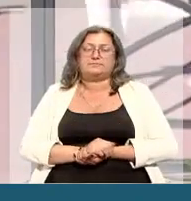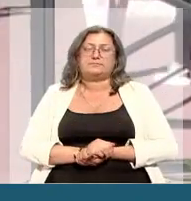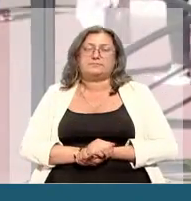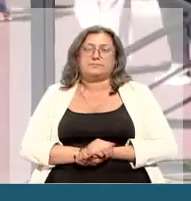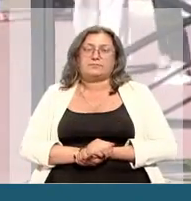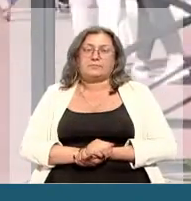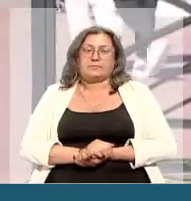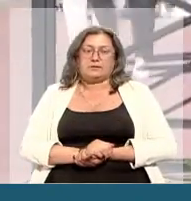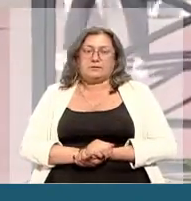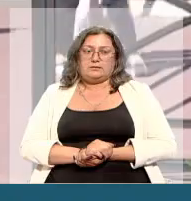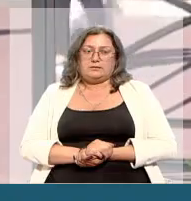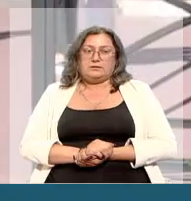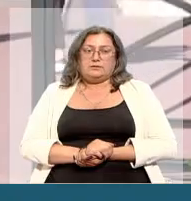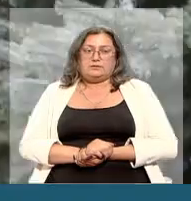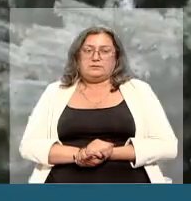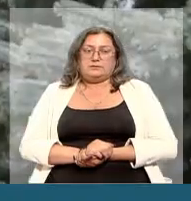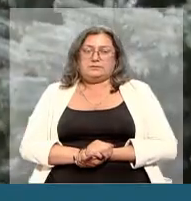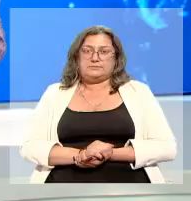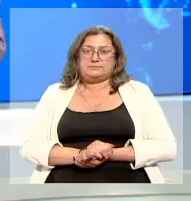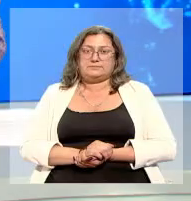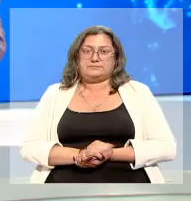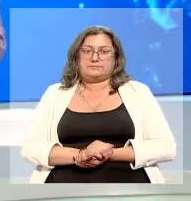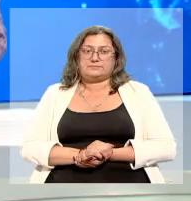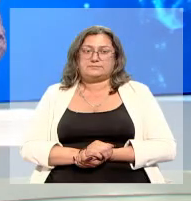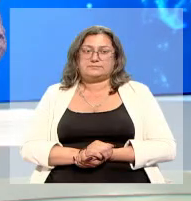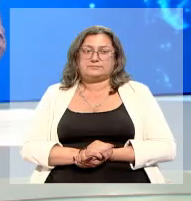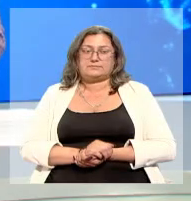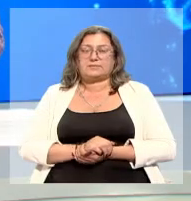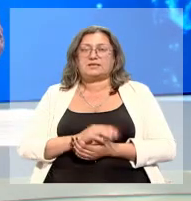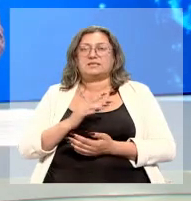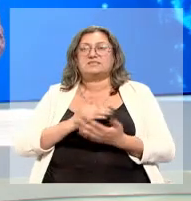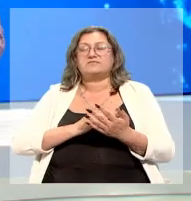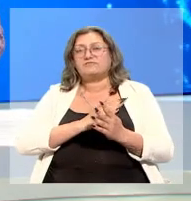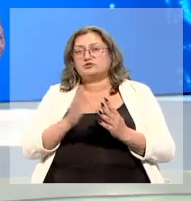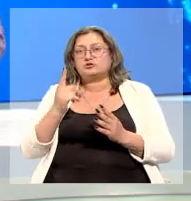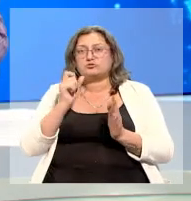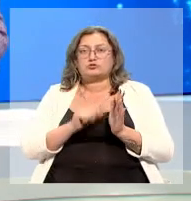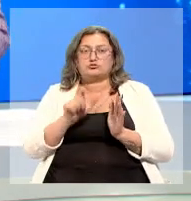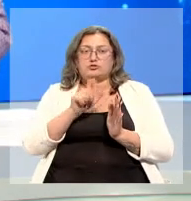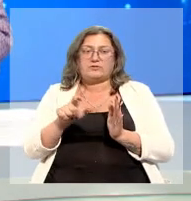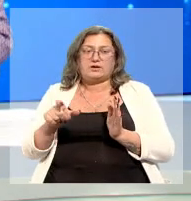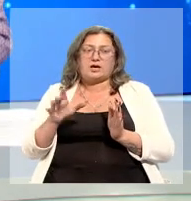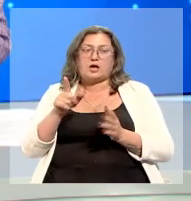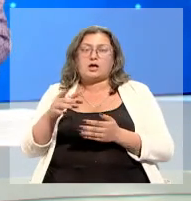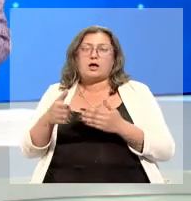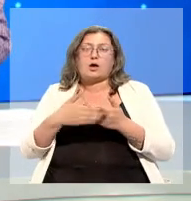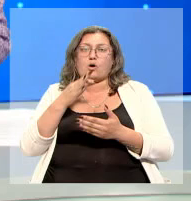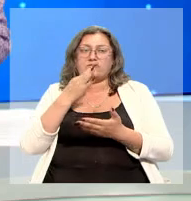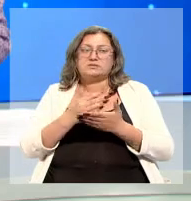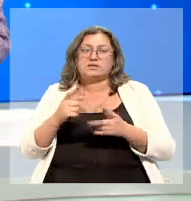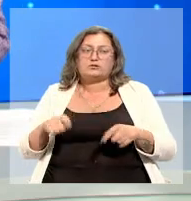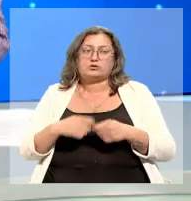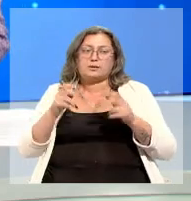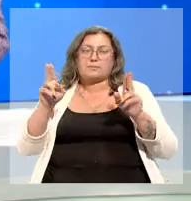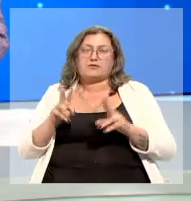Ишуакова, Алибек Султанов, телеканал Костанай. Свыше 160 человек привлекли к ответственности за